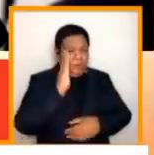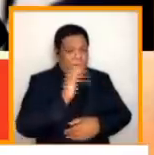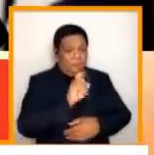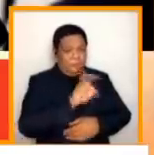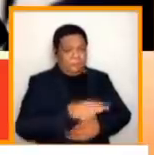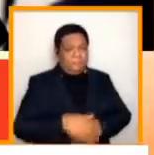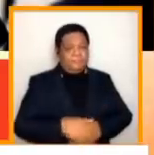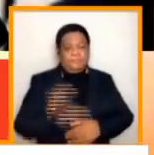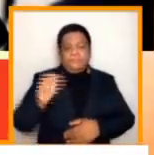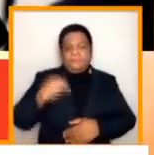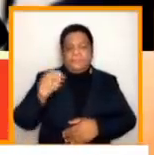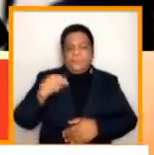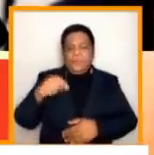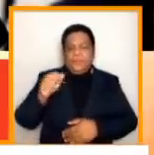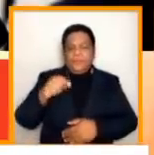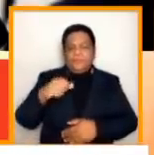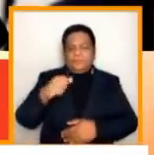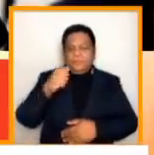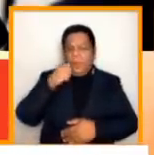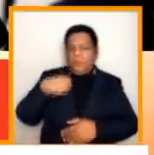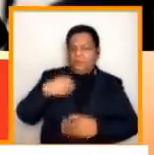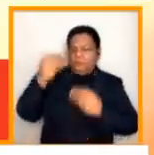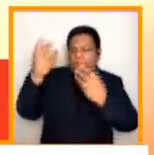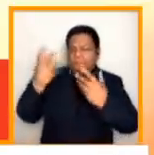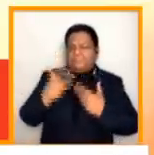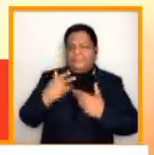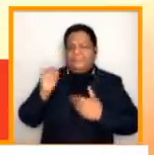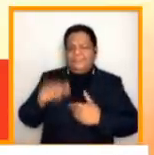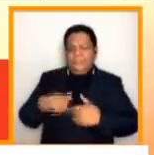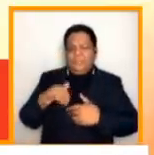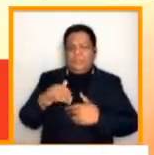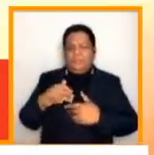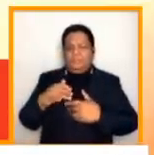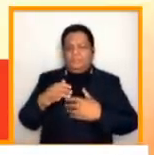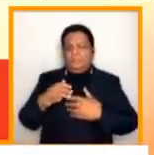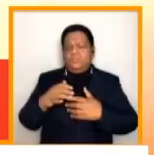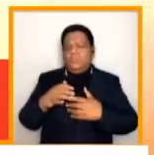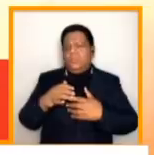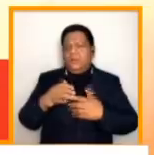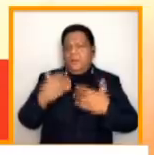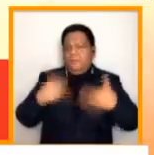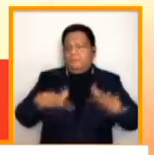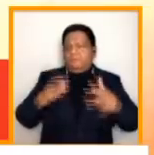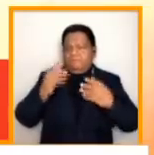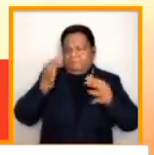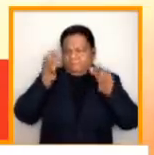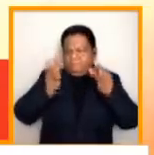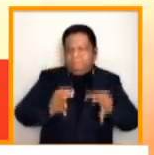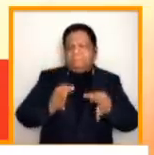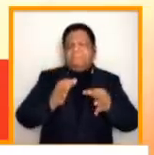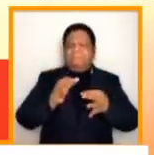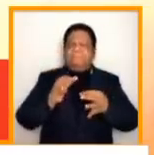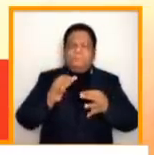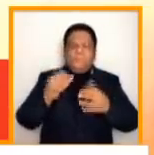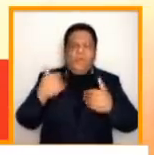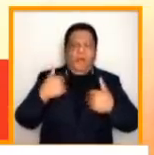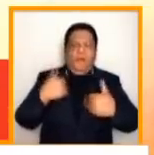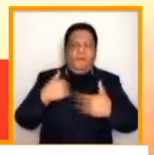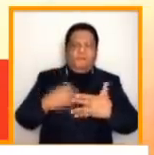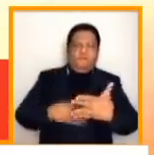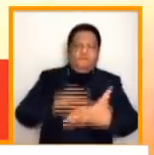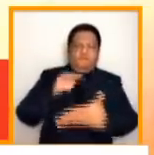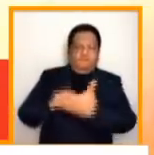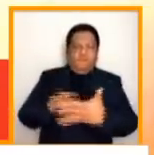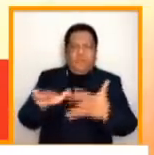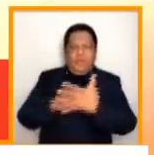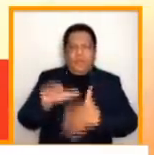ang nag-report sa akin kagabi ang Internal Affairs Service at na-conclude na nila yung pre-charge investigation. At sa ngayon, ay formal lang